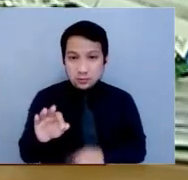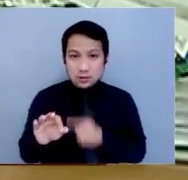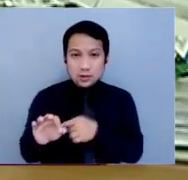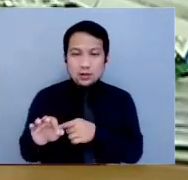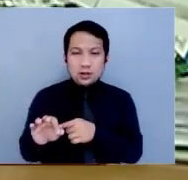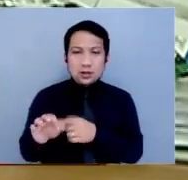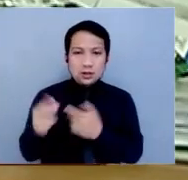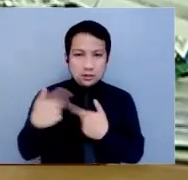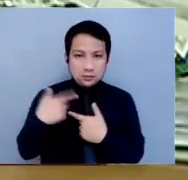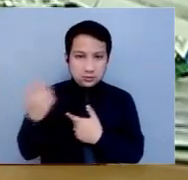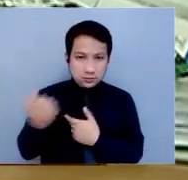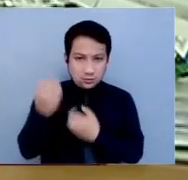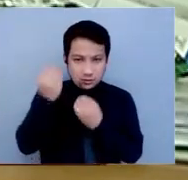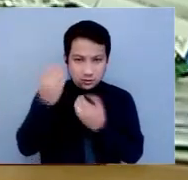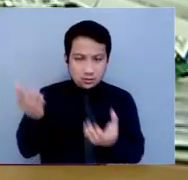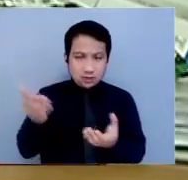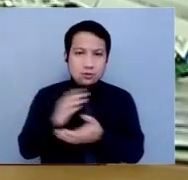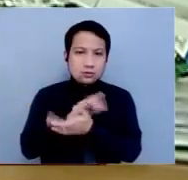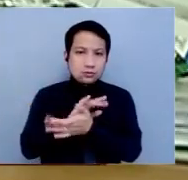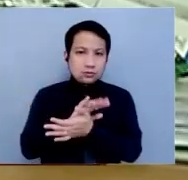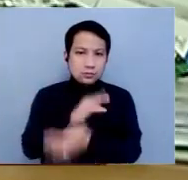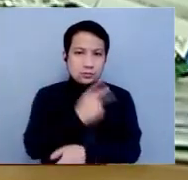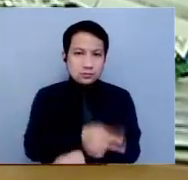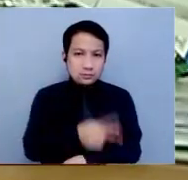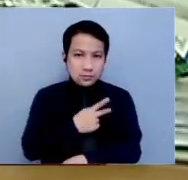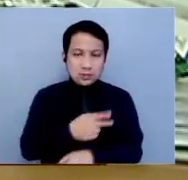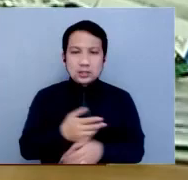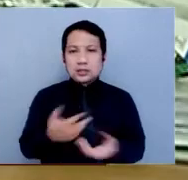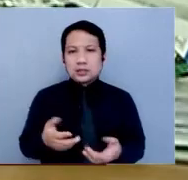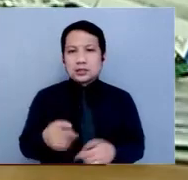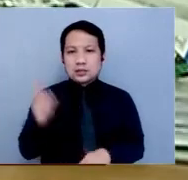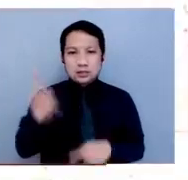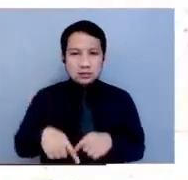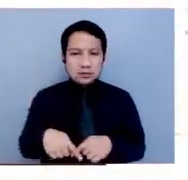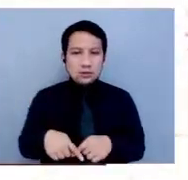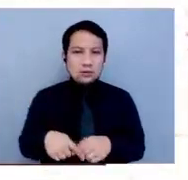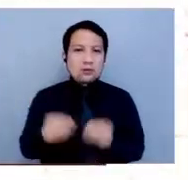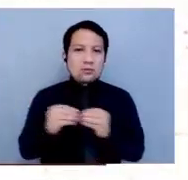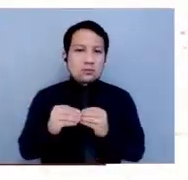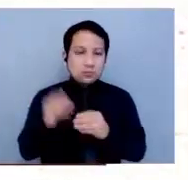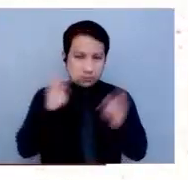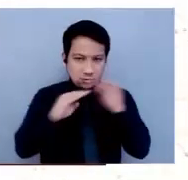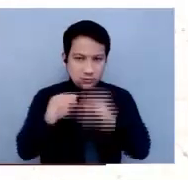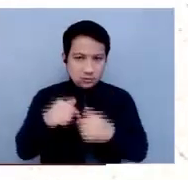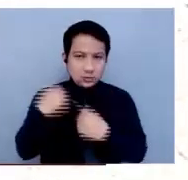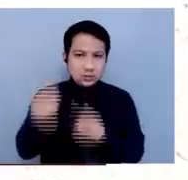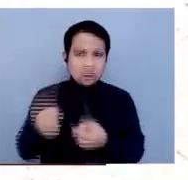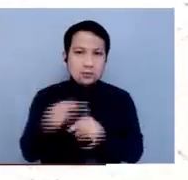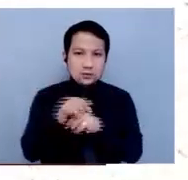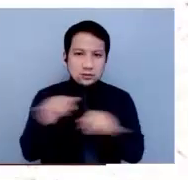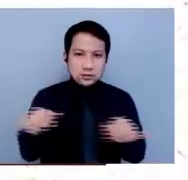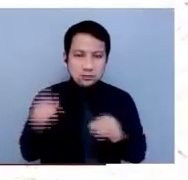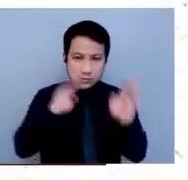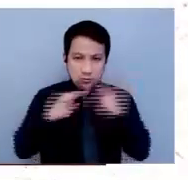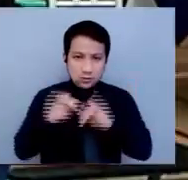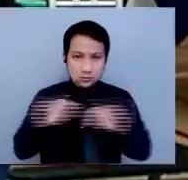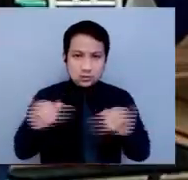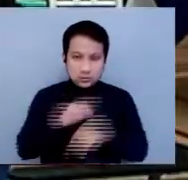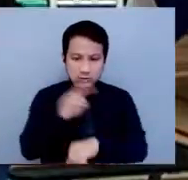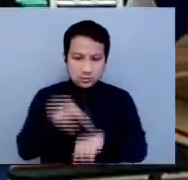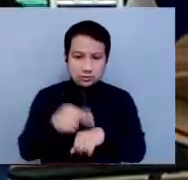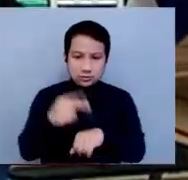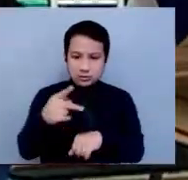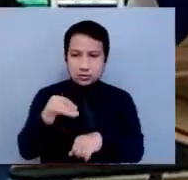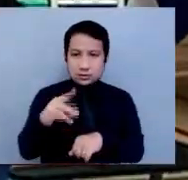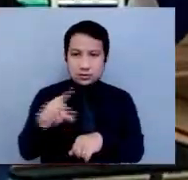darating na emergency o COVID patient, lalong magkakaroon ng problema. Ganyan din ang problema sa National Kidney and